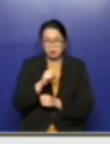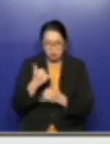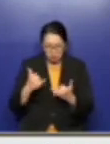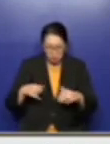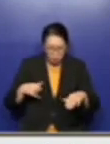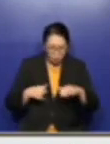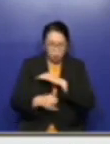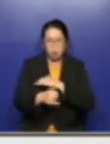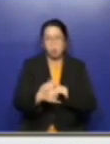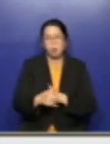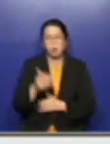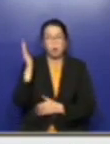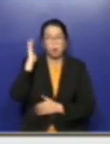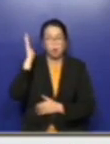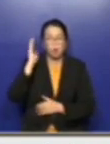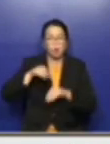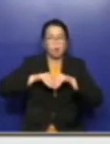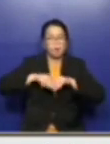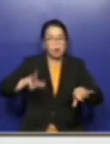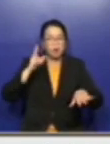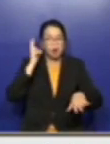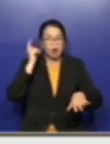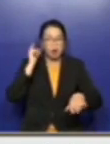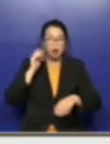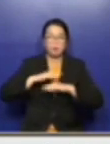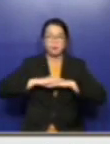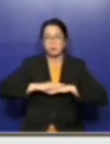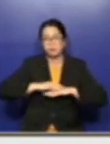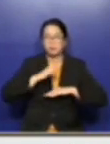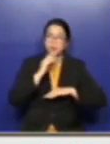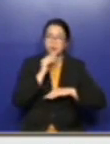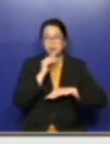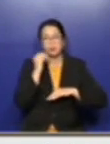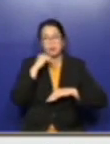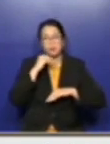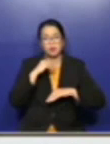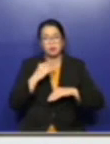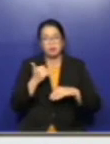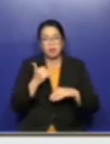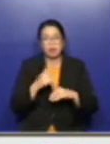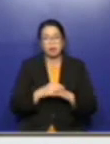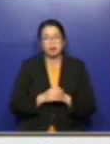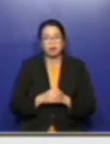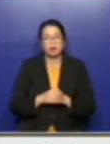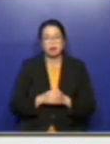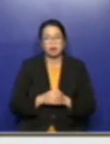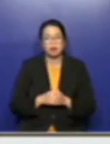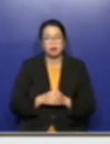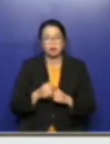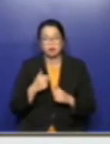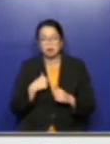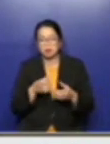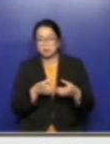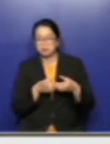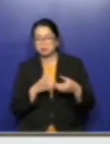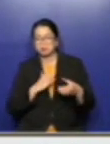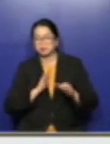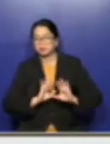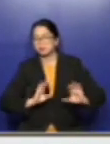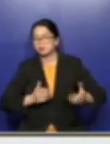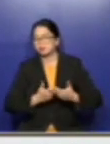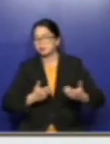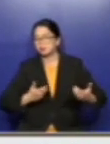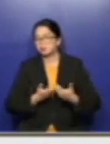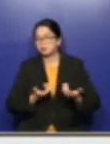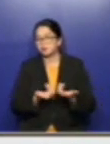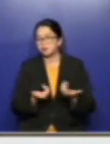าสู่แวดวงของสื่อสารมวลชนแต่สุดท้ายก็บางคนก็พวกฉันบ้างไม่ได้พวกฉันบ้างไม่ได้เกี่ยวกับคุณณั